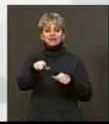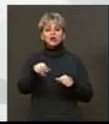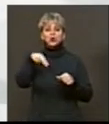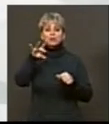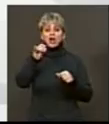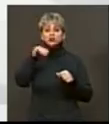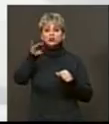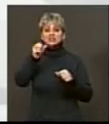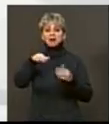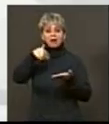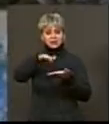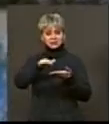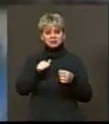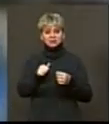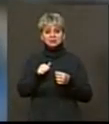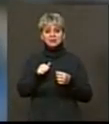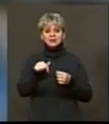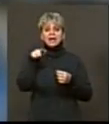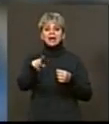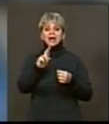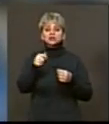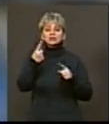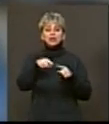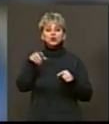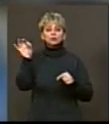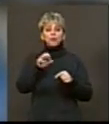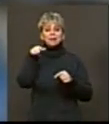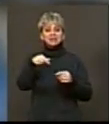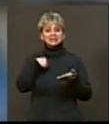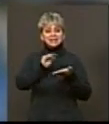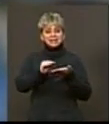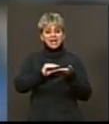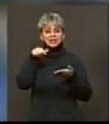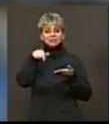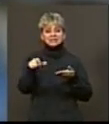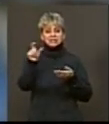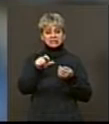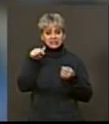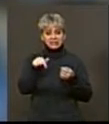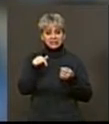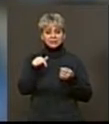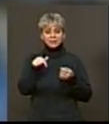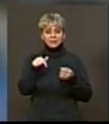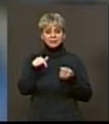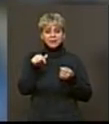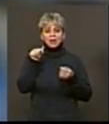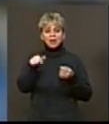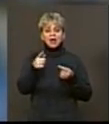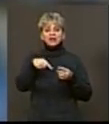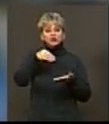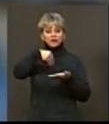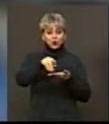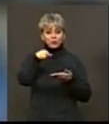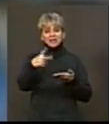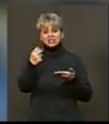продюсер отказался. Компенсацию на тот момент я написала 200 тысяч. А если он выкупает,